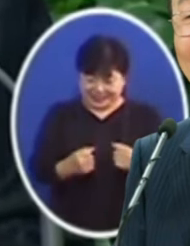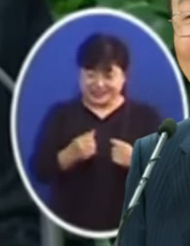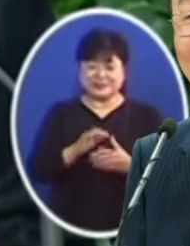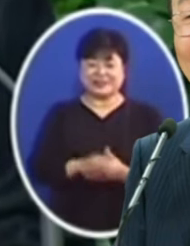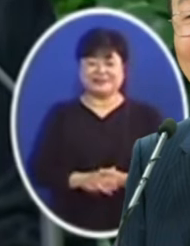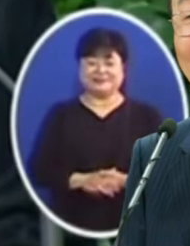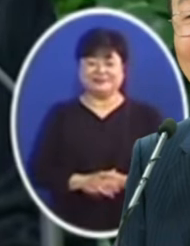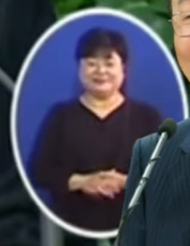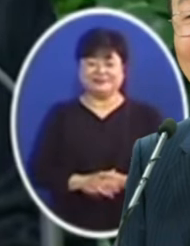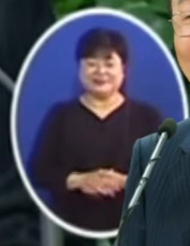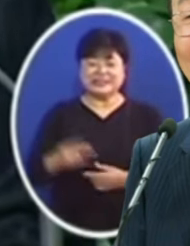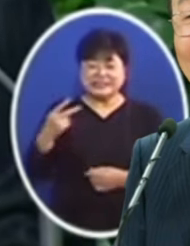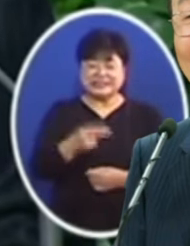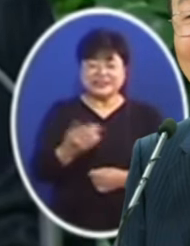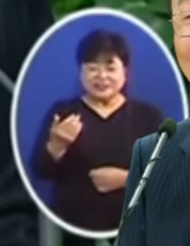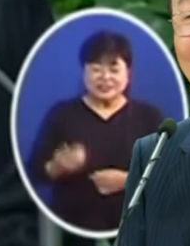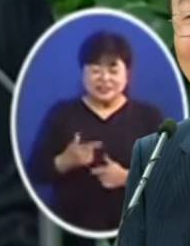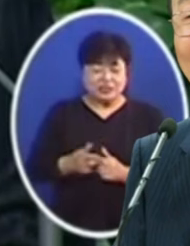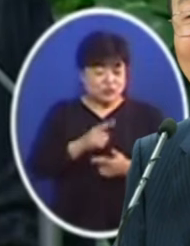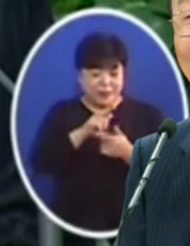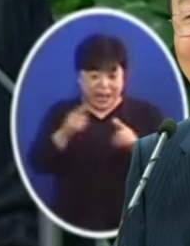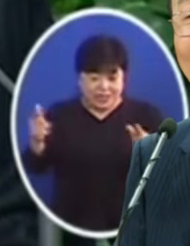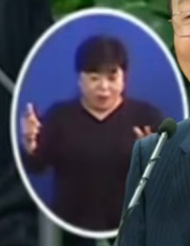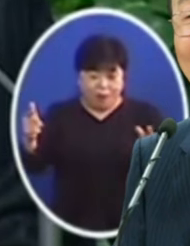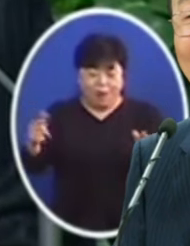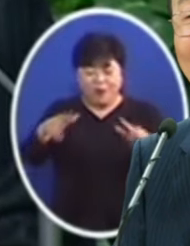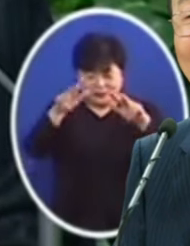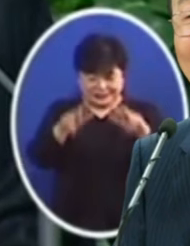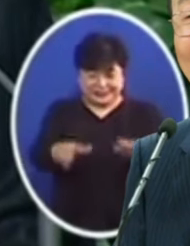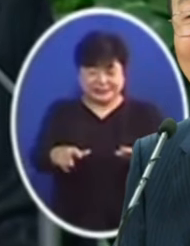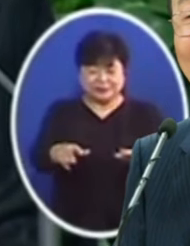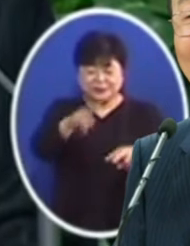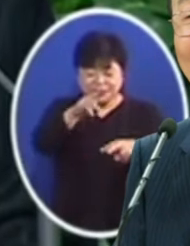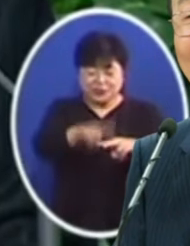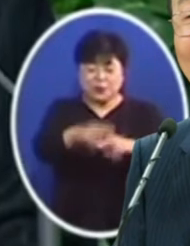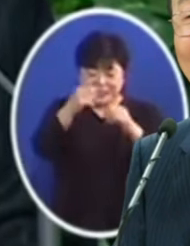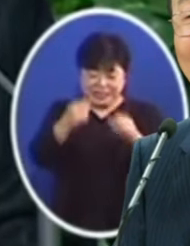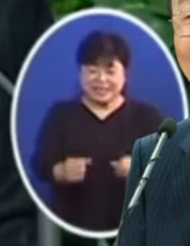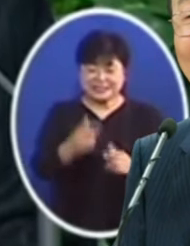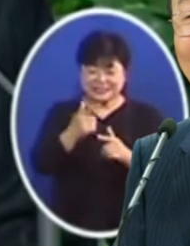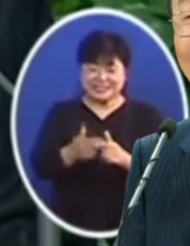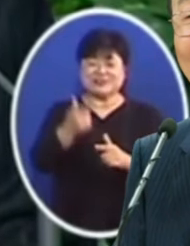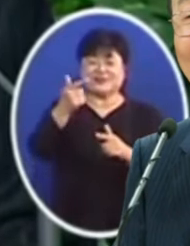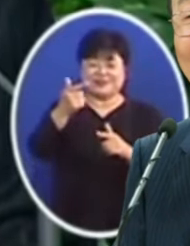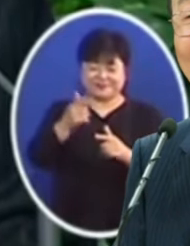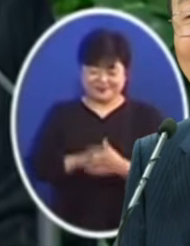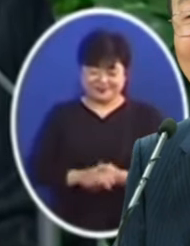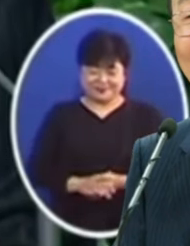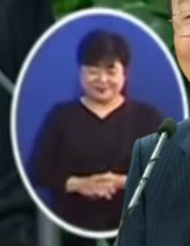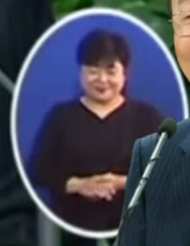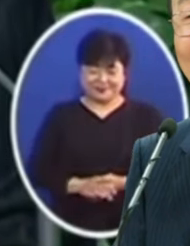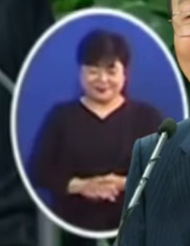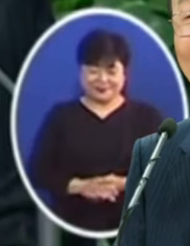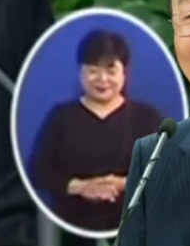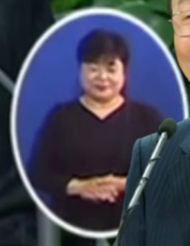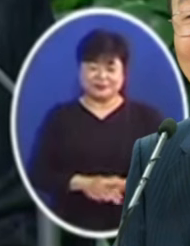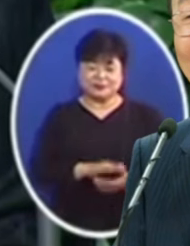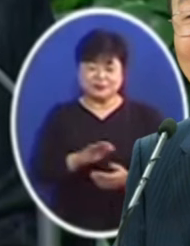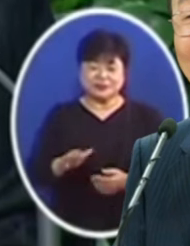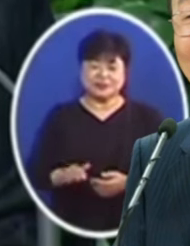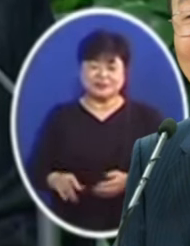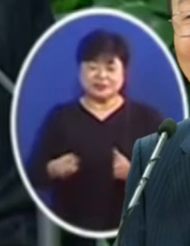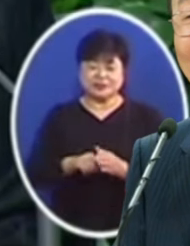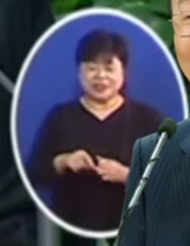것입니다. 2000년 전에 예수님이 아니라 지금 이 자리에 계신 예수님이 중요한 것입니다. 우리는 자꾸